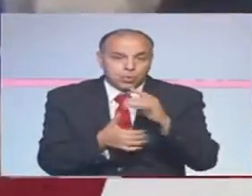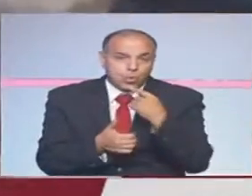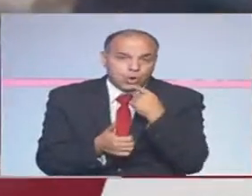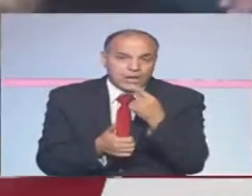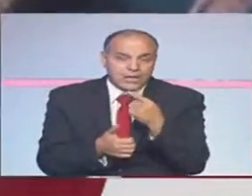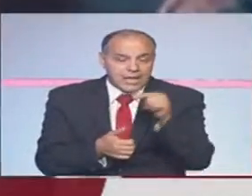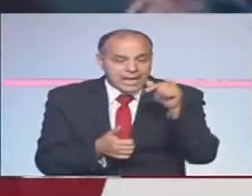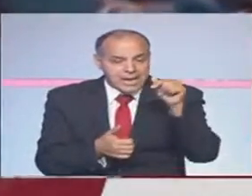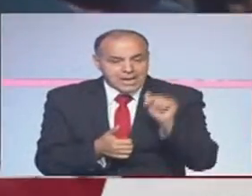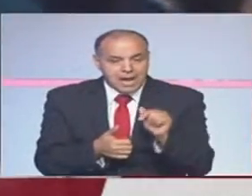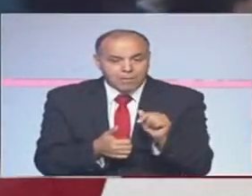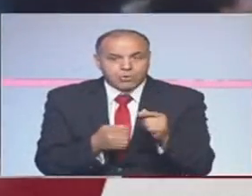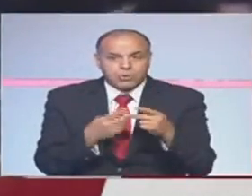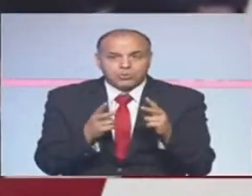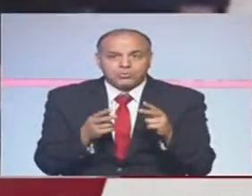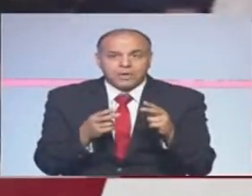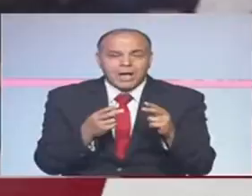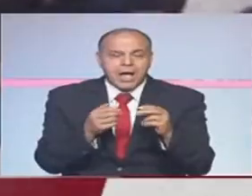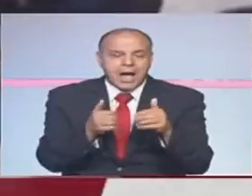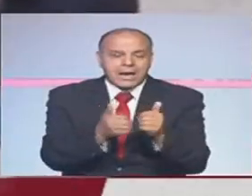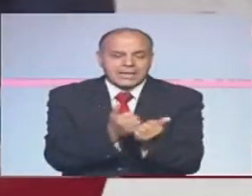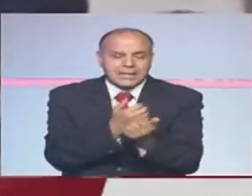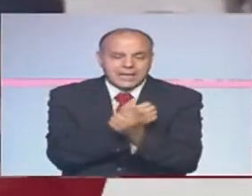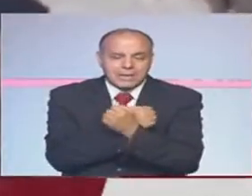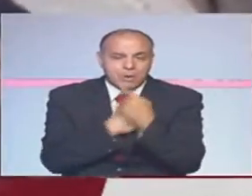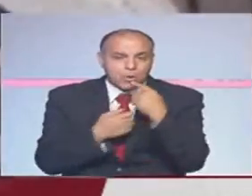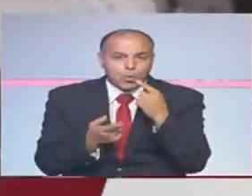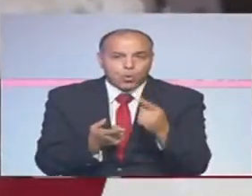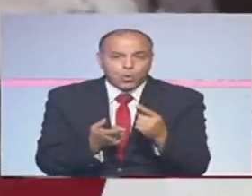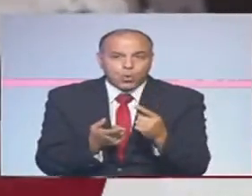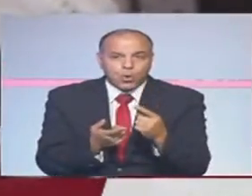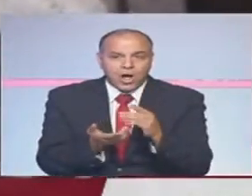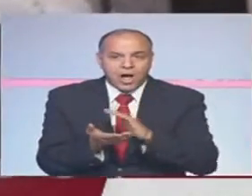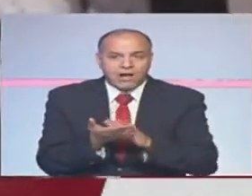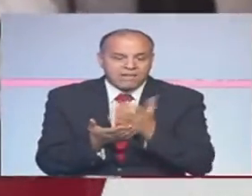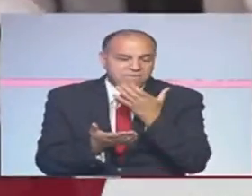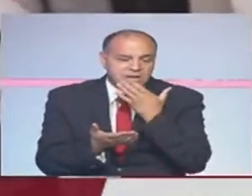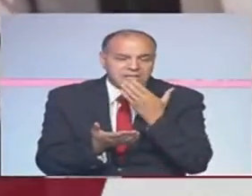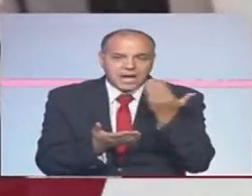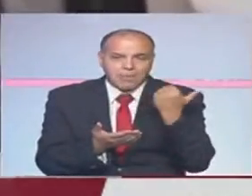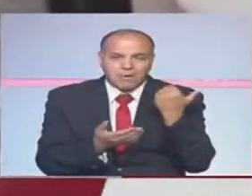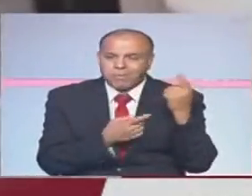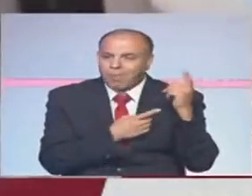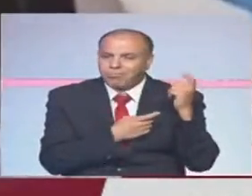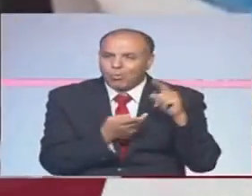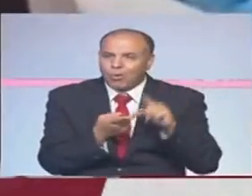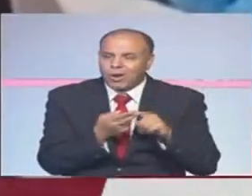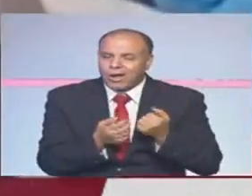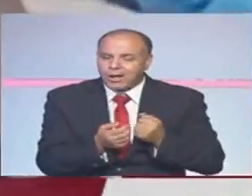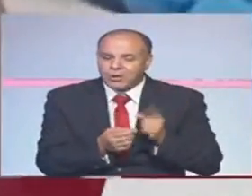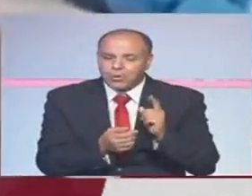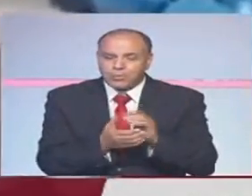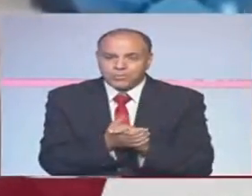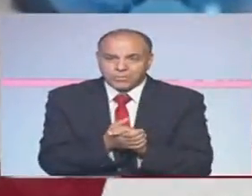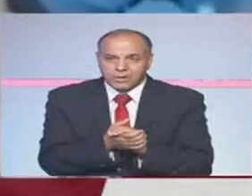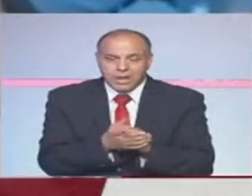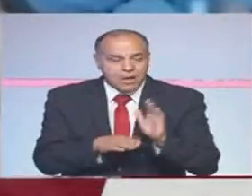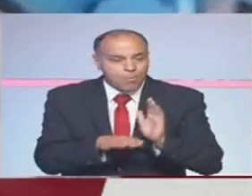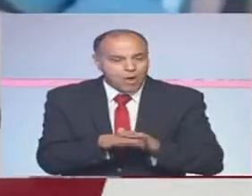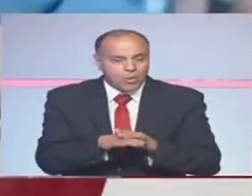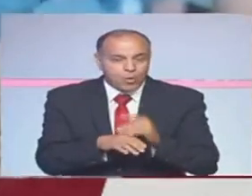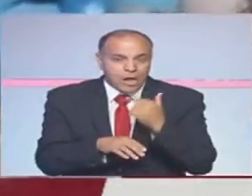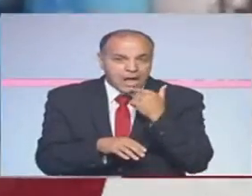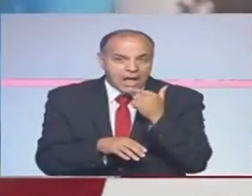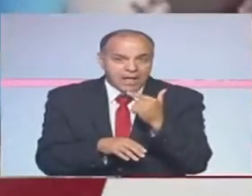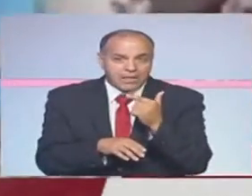ضروره ان لا تسمح حركه طالبان بان تصبح ارض افغانستان تربه خصبه للارهاب محذرا من